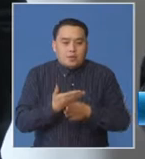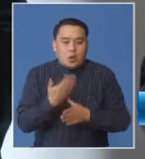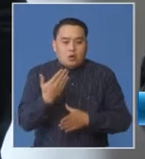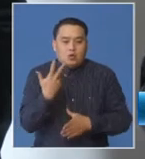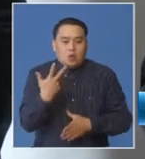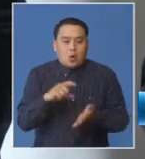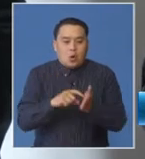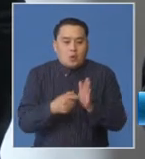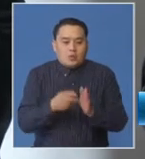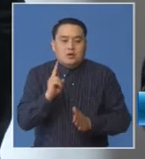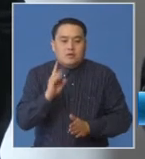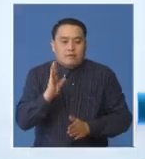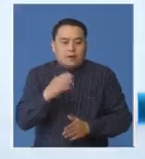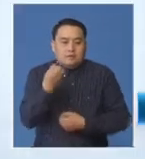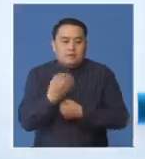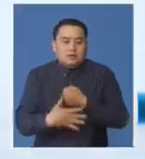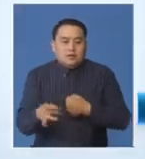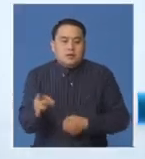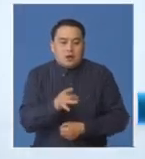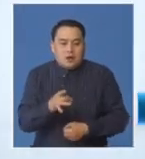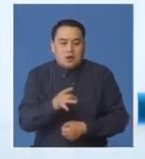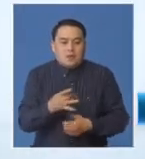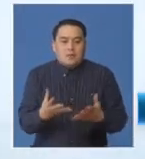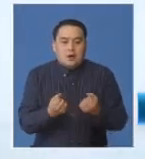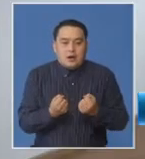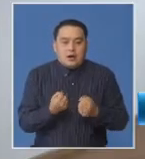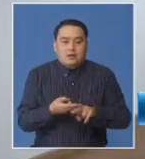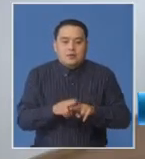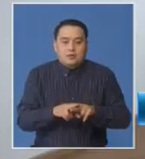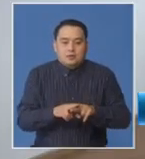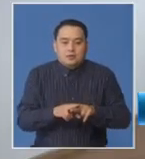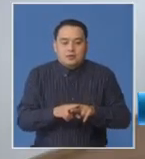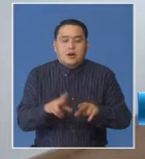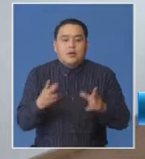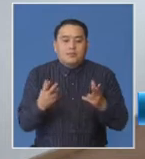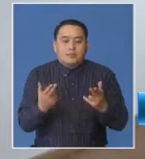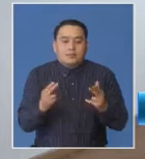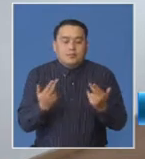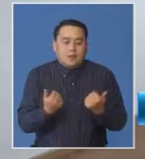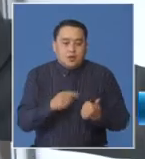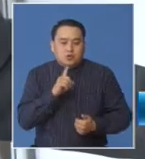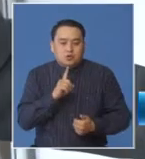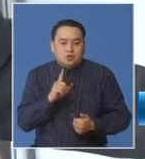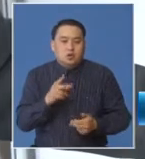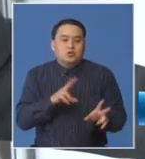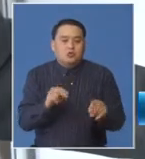ей трехкомнатную квартиру в центре Нарынкола. Получая заветные ключи, женщина призналась, что ее счастью нет предела.